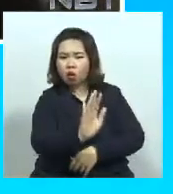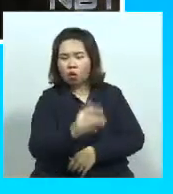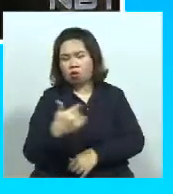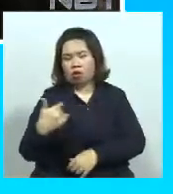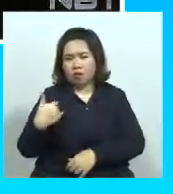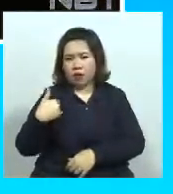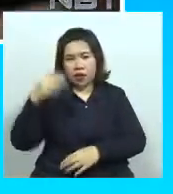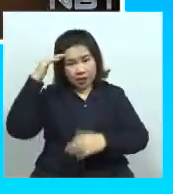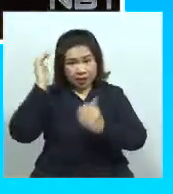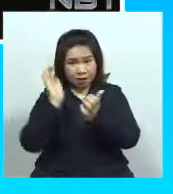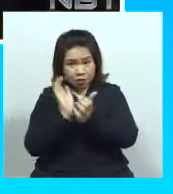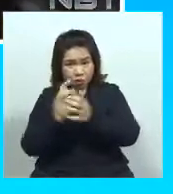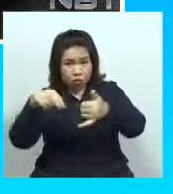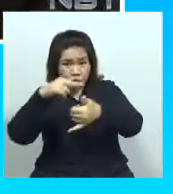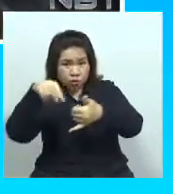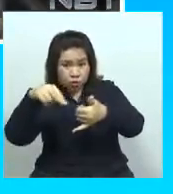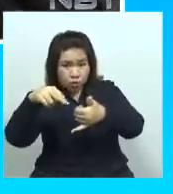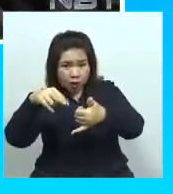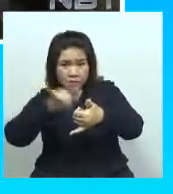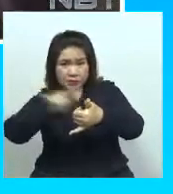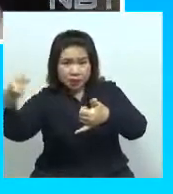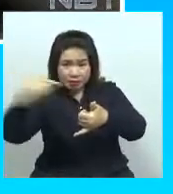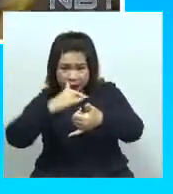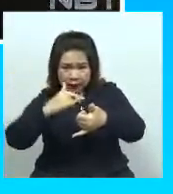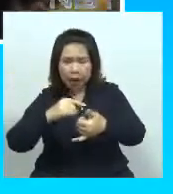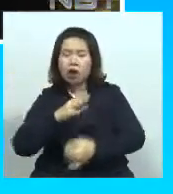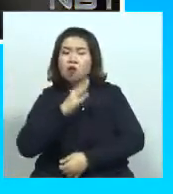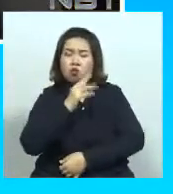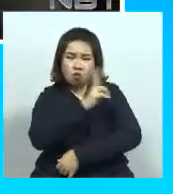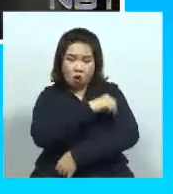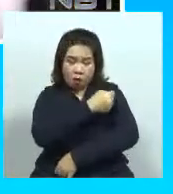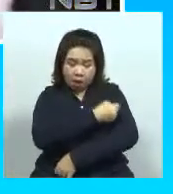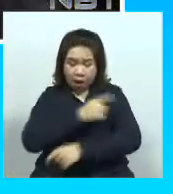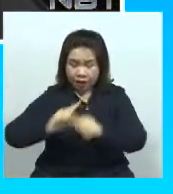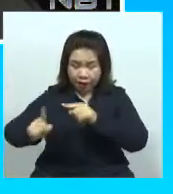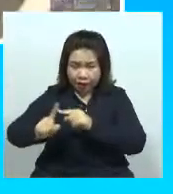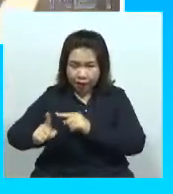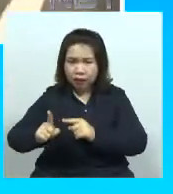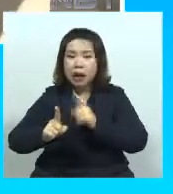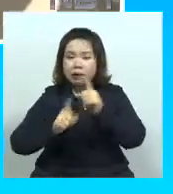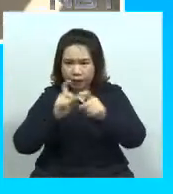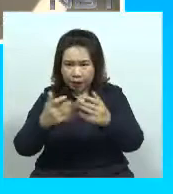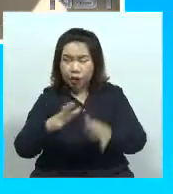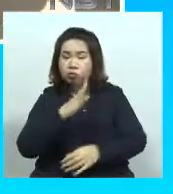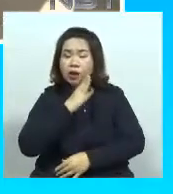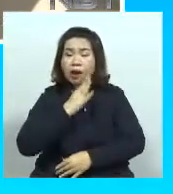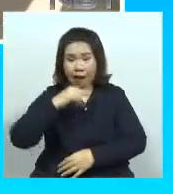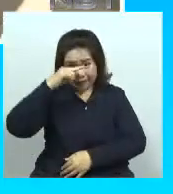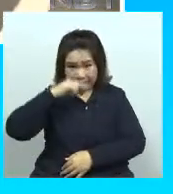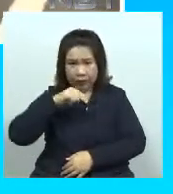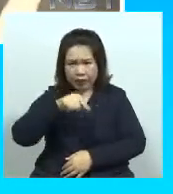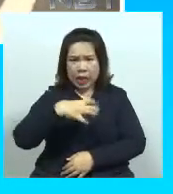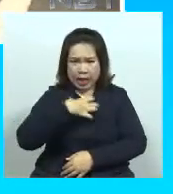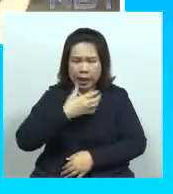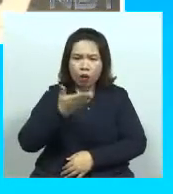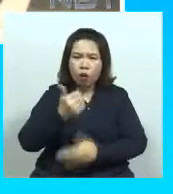างตม.แล้วก็สถานพยาบาลต่างๆในฮ่องกงนะครับว่าถ้าเกิดมีคนไทยได้รับบาดเจ็บในกรณีฉุกเฉินหรือต้องการความช่วยเหลืออะไรเนี่ยขอ